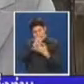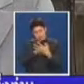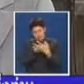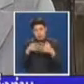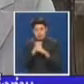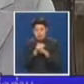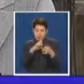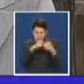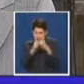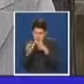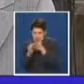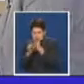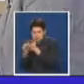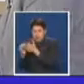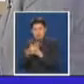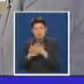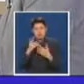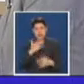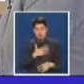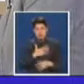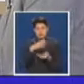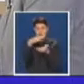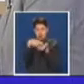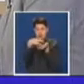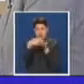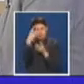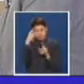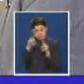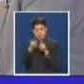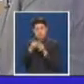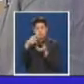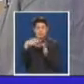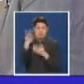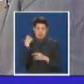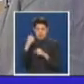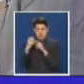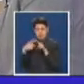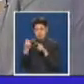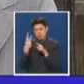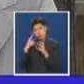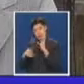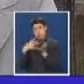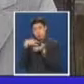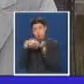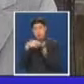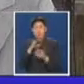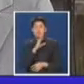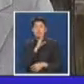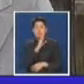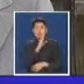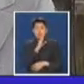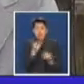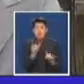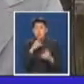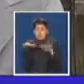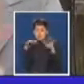ในการแก้ไขปัญหาเหล่านี้เพราะทุกอย่างก็เป็นไปตามที่เคยเรียนเอาไว้ว่าก่อนสิ้นปีครับ ค่ะท่านนายกบอกว่าถ้าเกิดว่าสถานการณ์นิ่